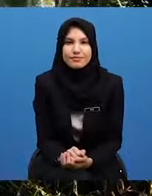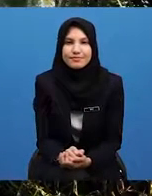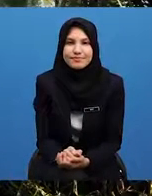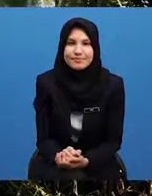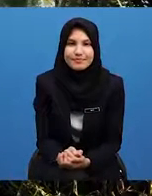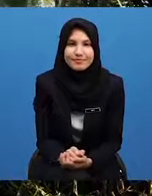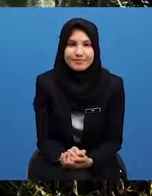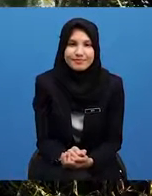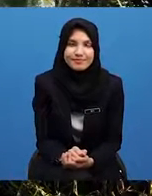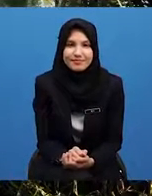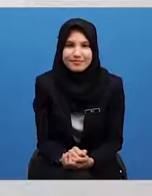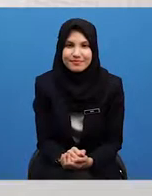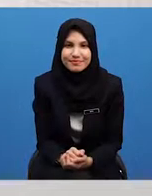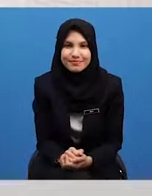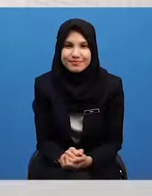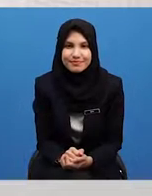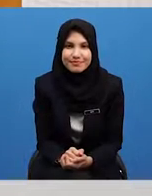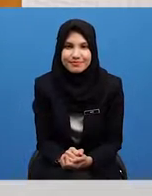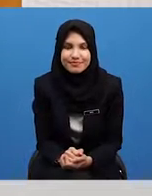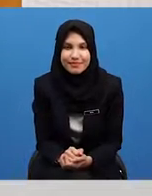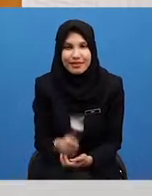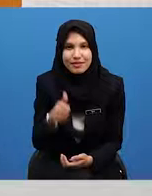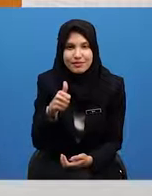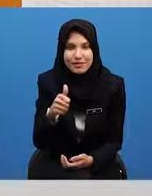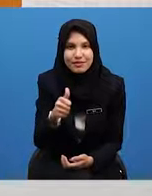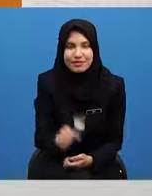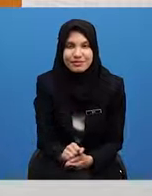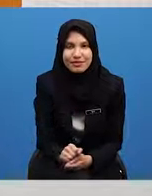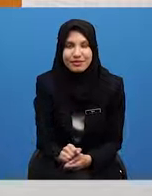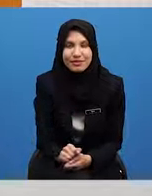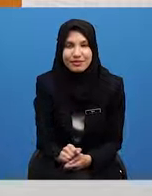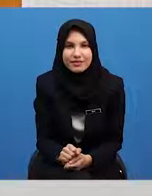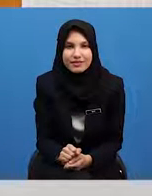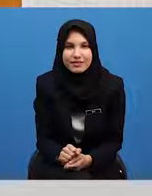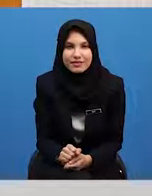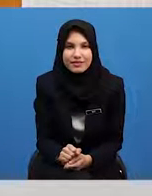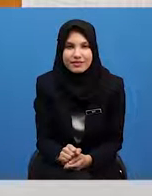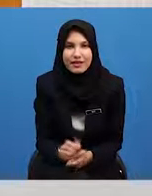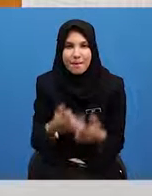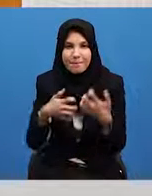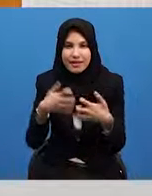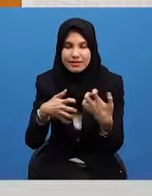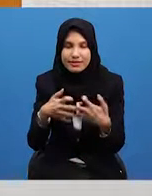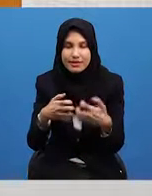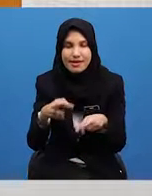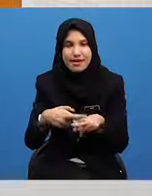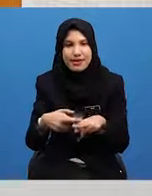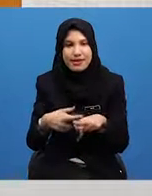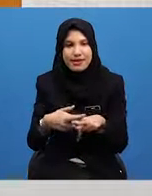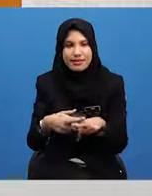Apakah nama alat ini? Bagus dengan hasil rujukan kamu. Mesin ringkas